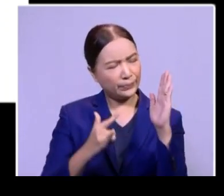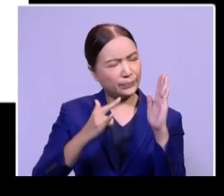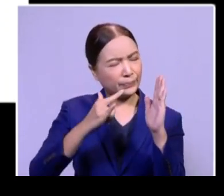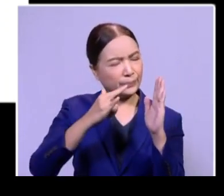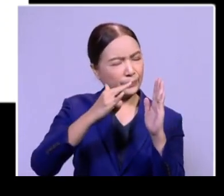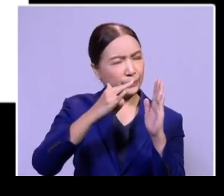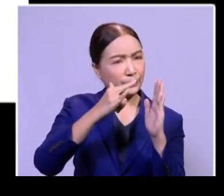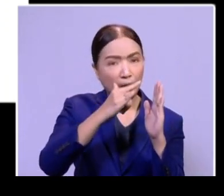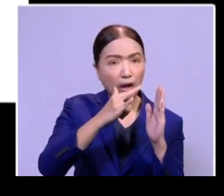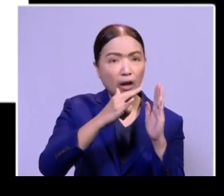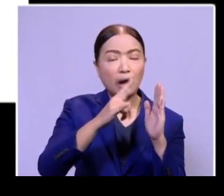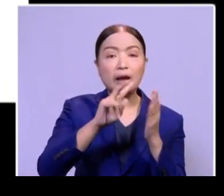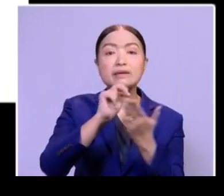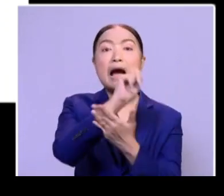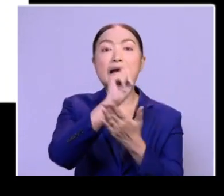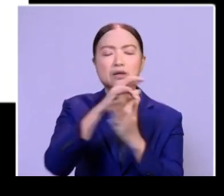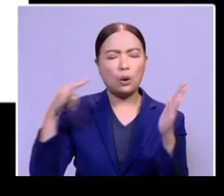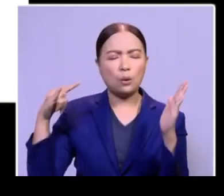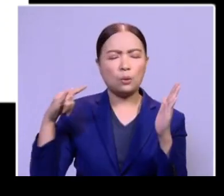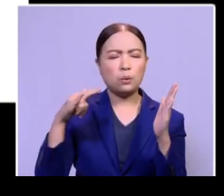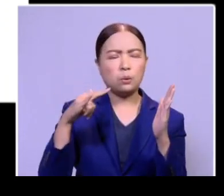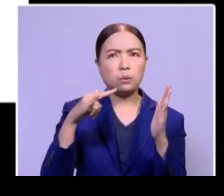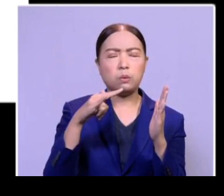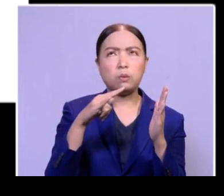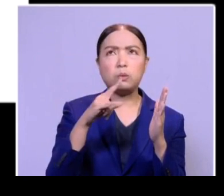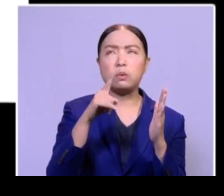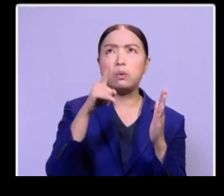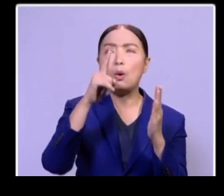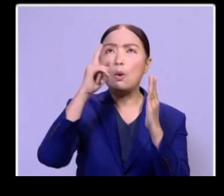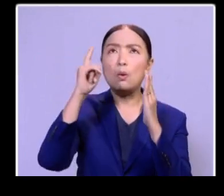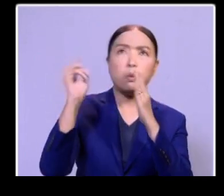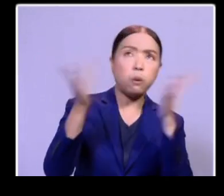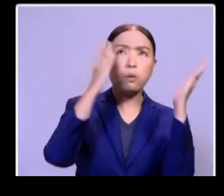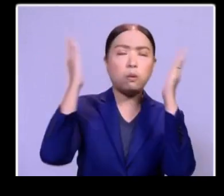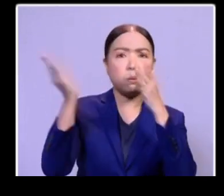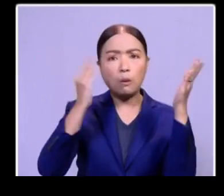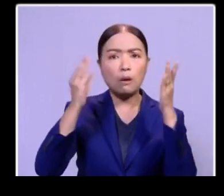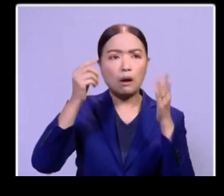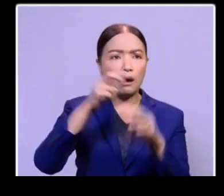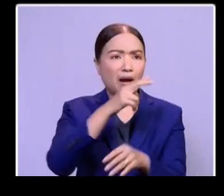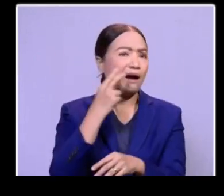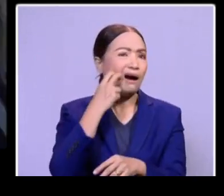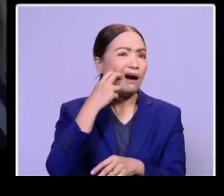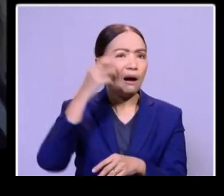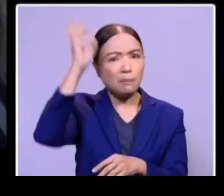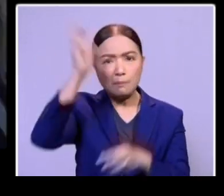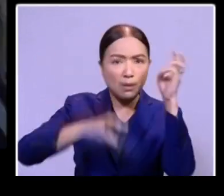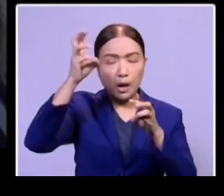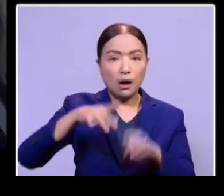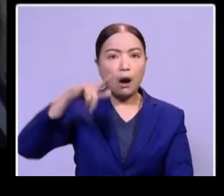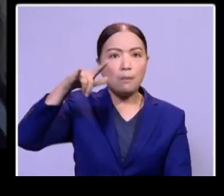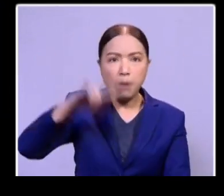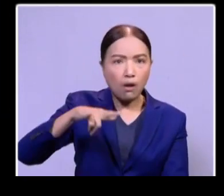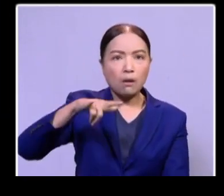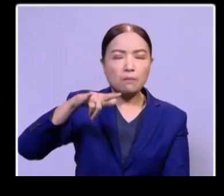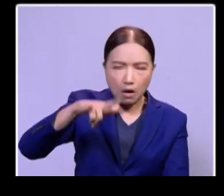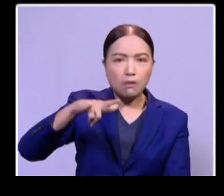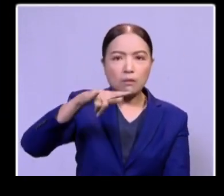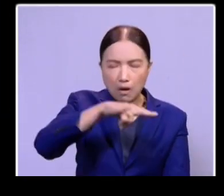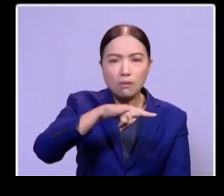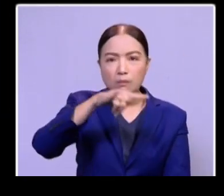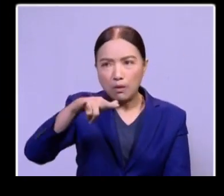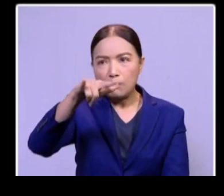ำนี้ก็บินไปเจอกับพายุฤดูร้อนแล้วก็ลูกเห็บที่มันตกกระหน่ำอยู่ทำให้เครื่องบินเนี่ยตกหลุมอากาศหลายครั้งด้วยกันนะค